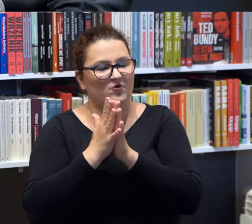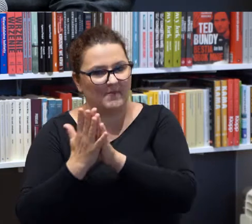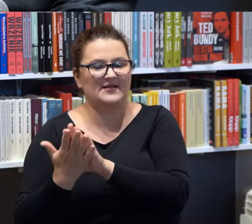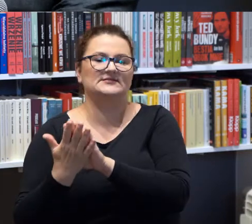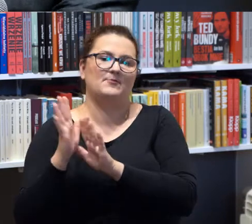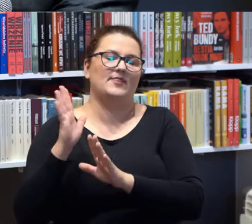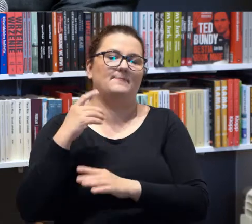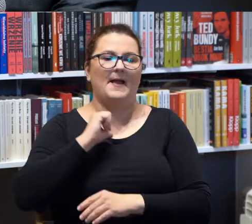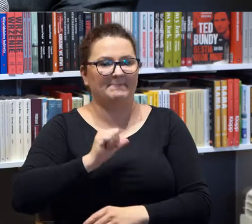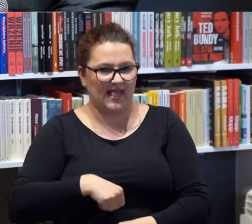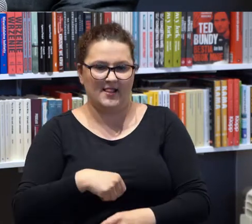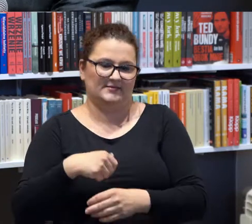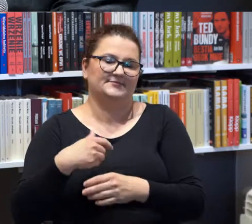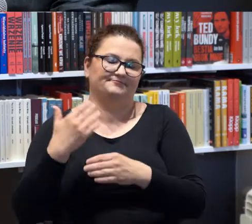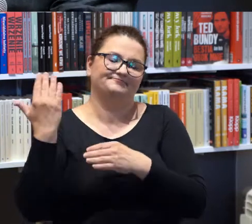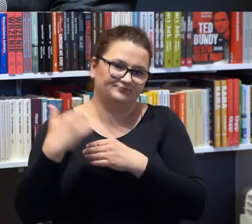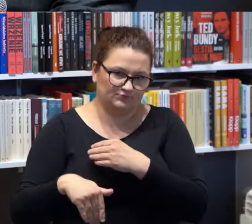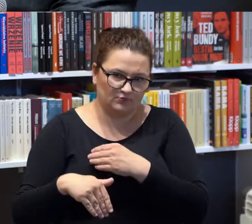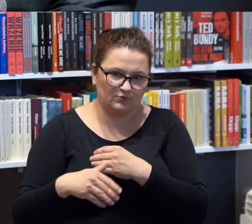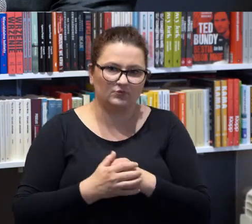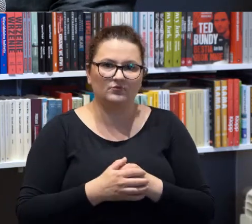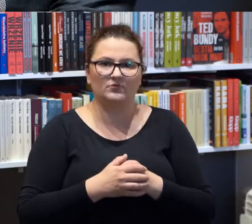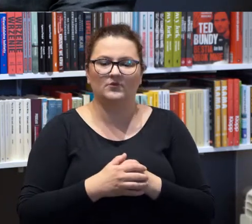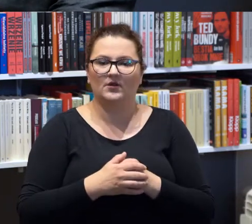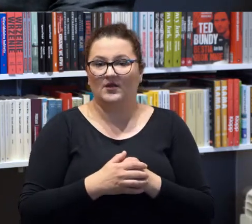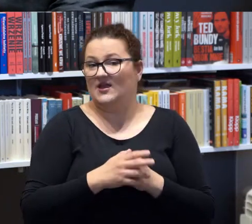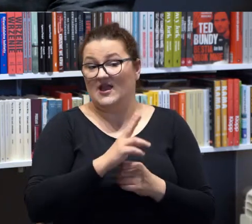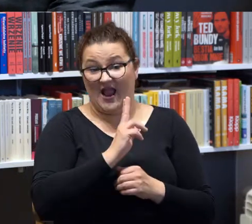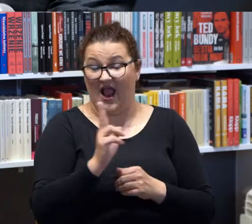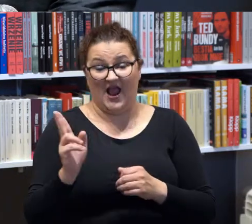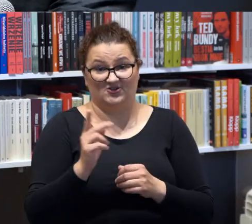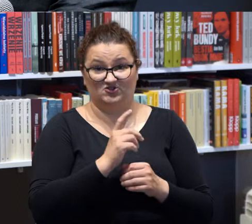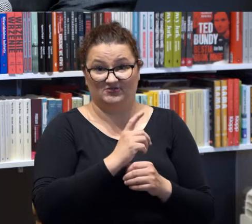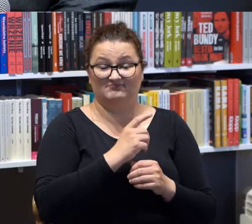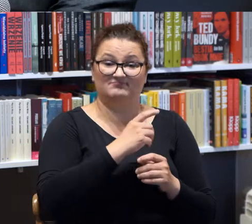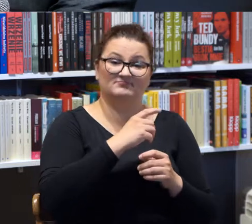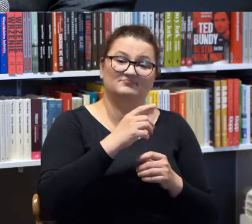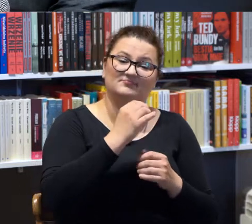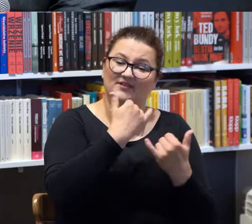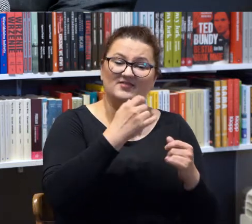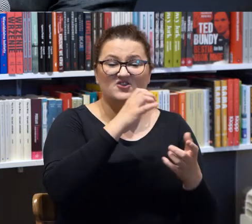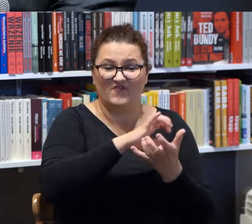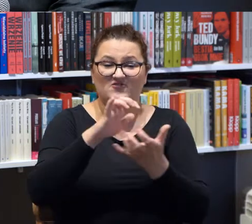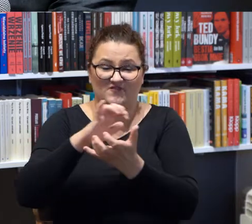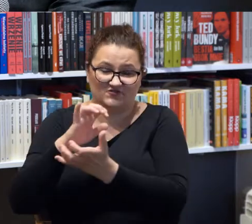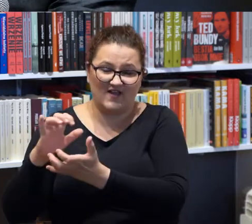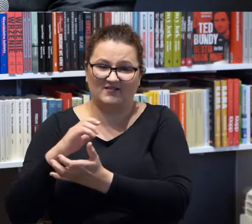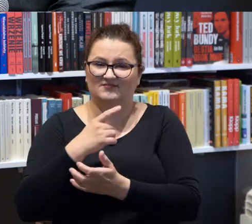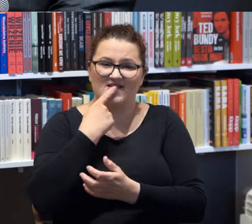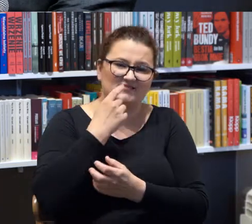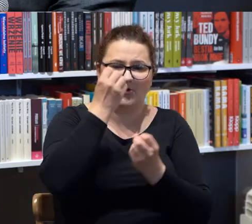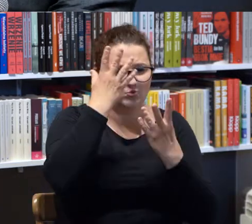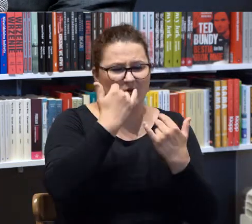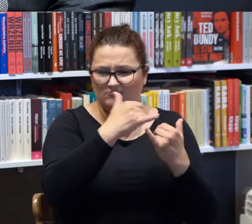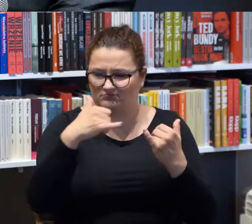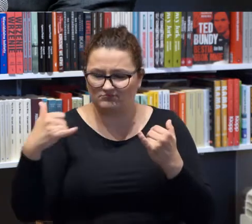rozbuchany kapitalizm zakończył. No i każdy z tych językowo-kulturowych światów, mam wrażenie, że dyktuje nam